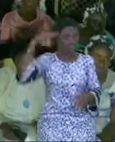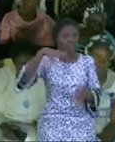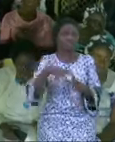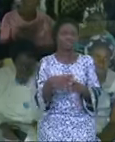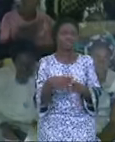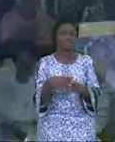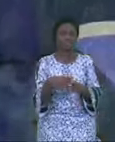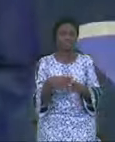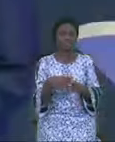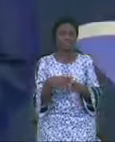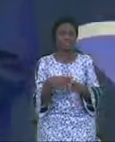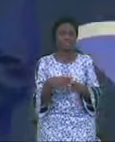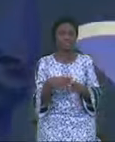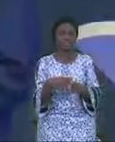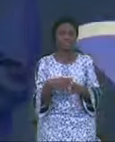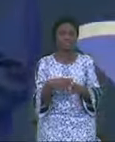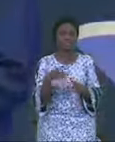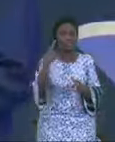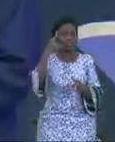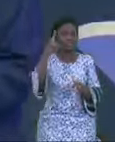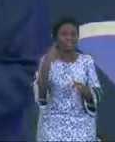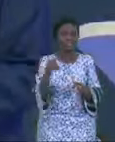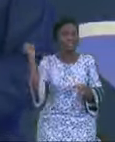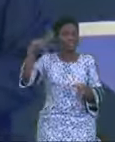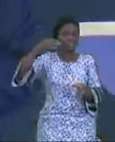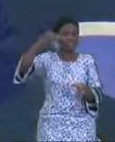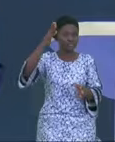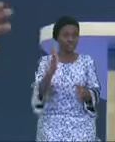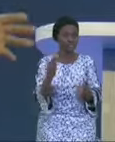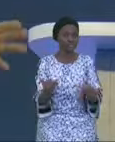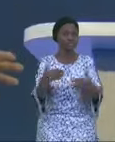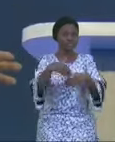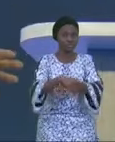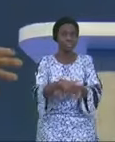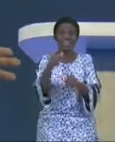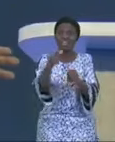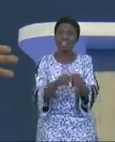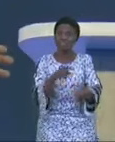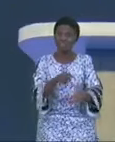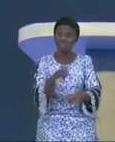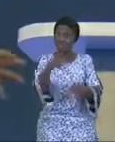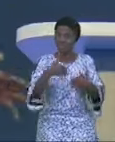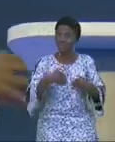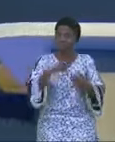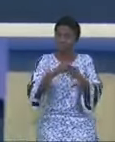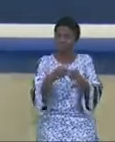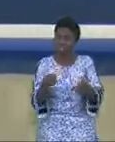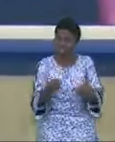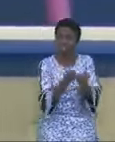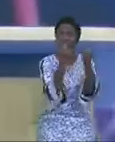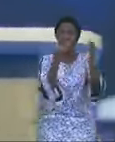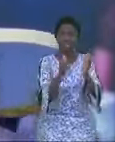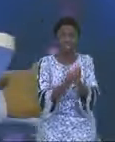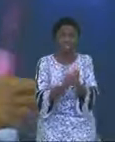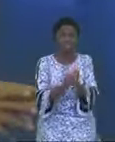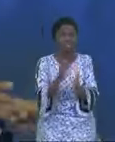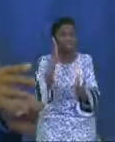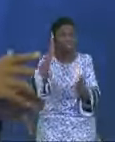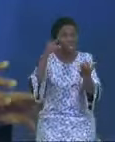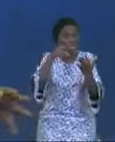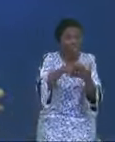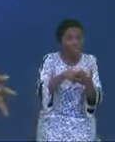après avoir reçu le dépôt initial de la grâce de Dieu se soit chaque fois que tu as un défi et tu